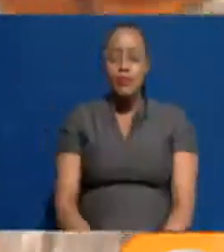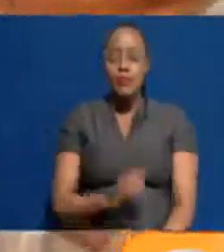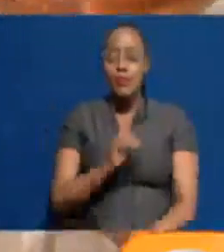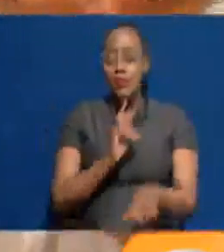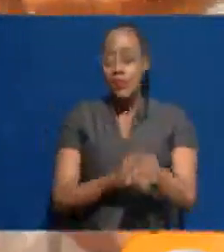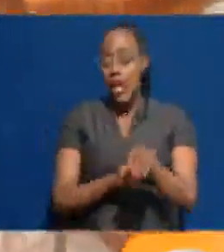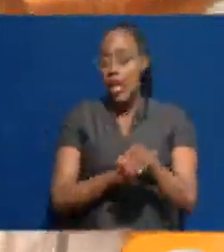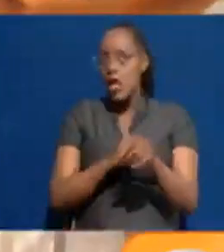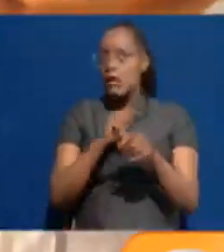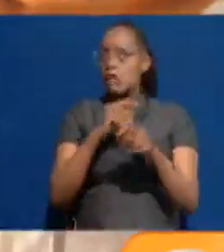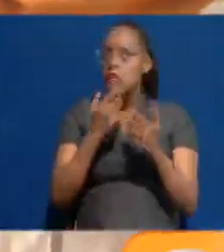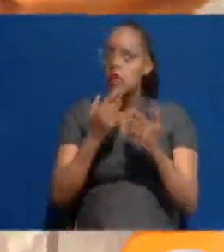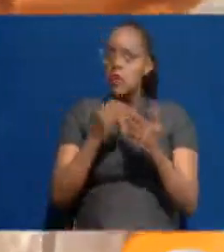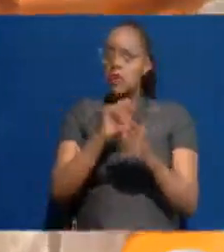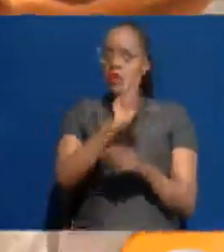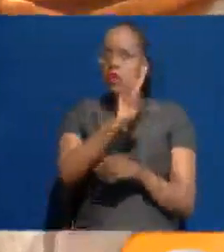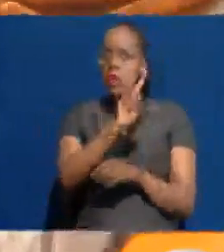Kifika mwaka